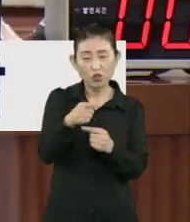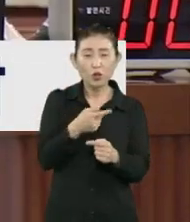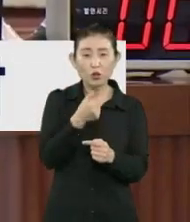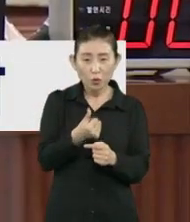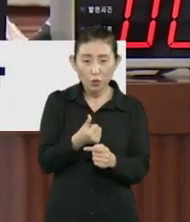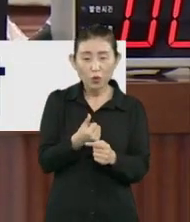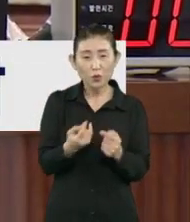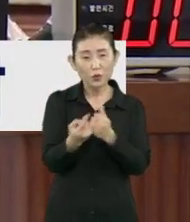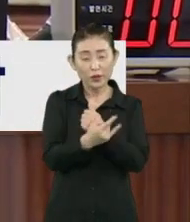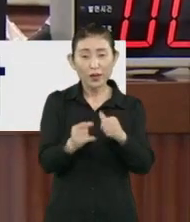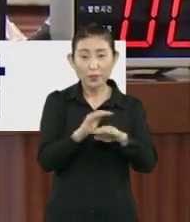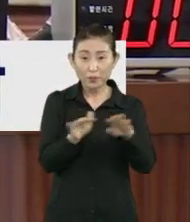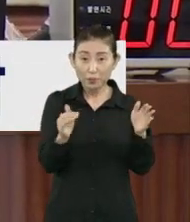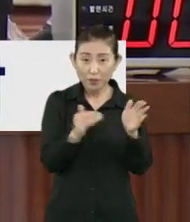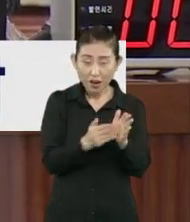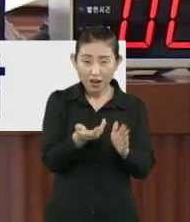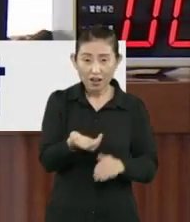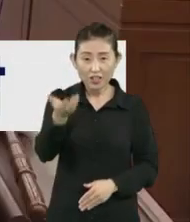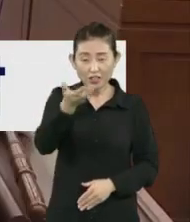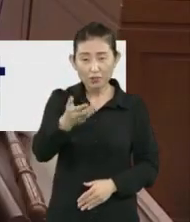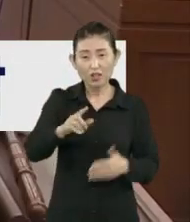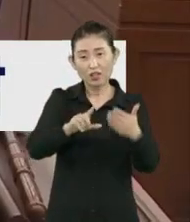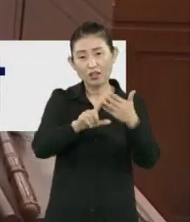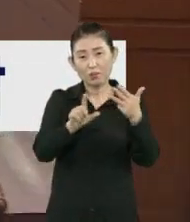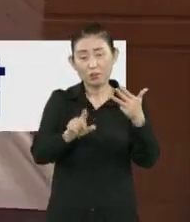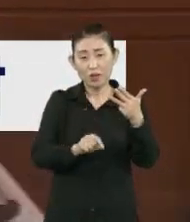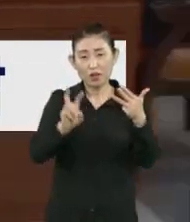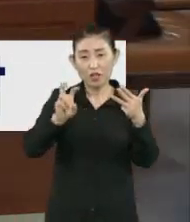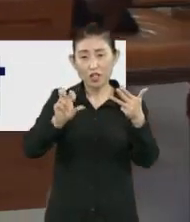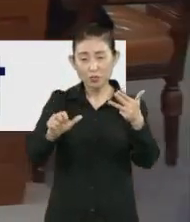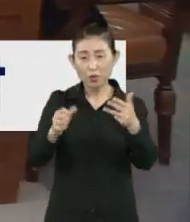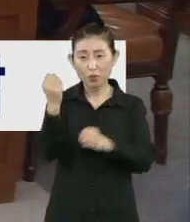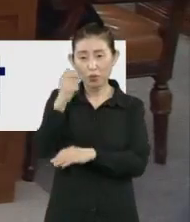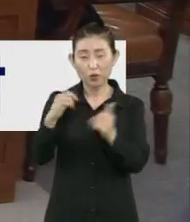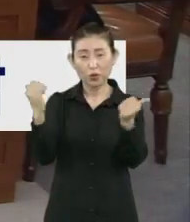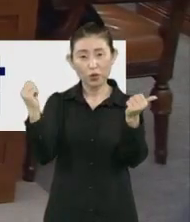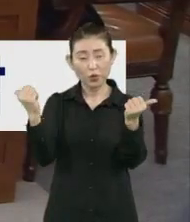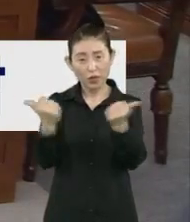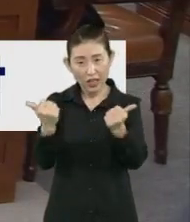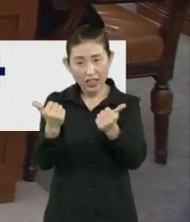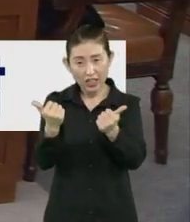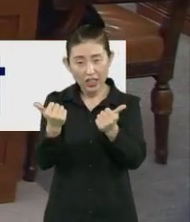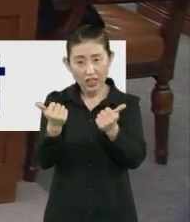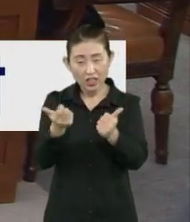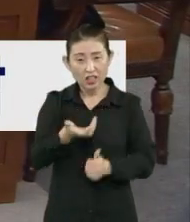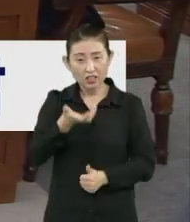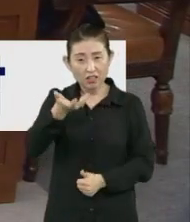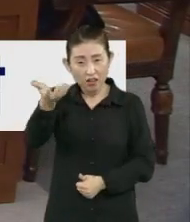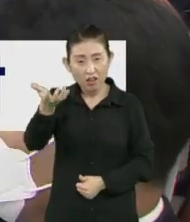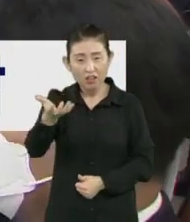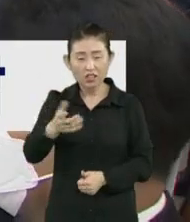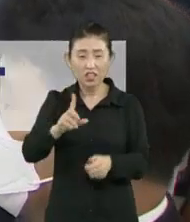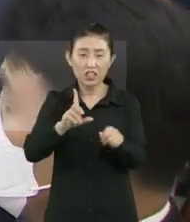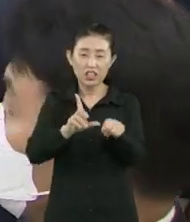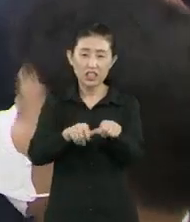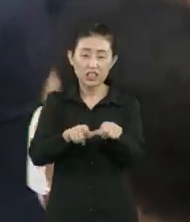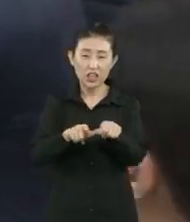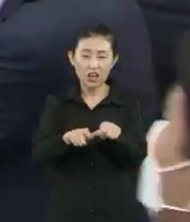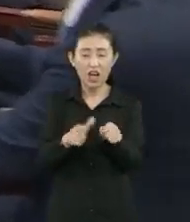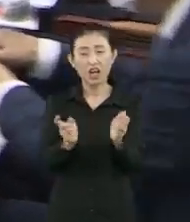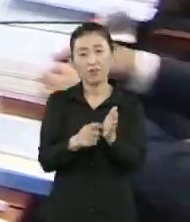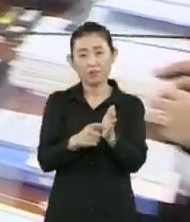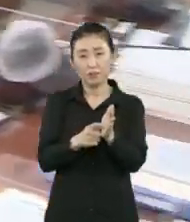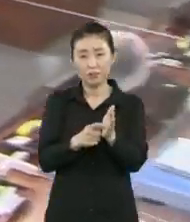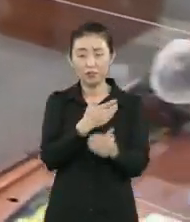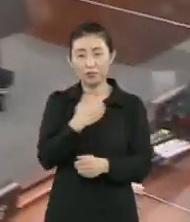소일을 부사의 넘 기도라도 닳는 25일 국회 본회의 통과를 위한 시일이 촉박한 점은 변수입니다 국회